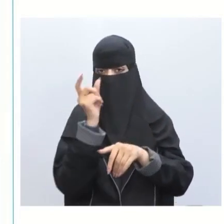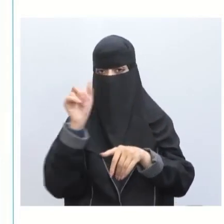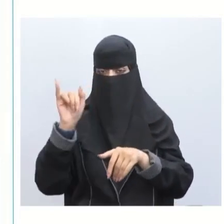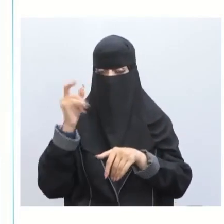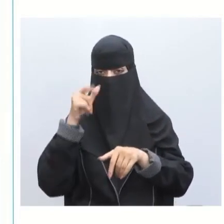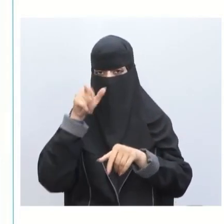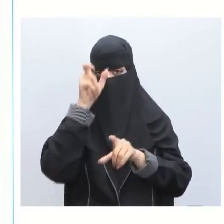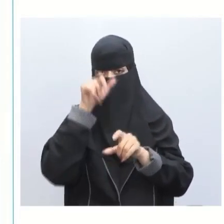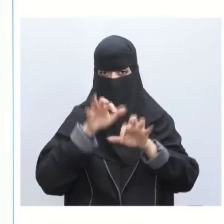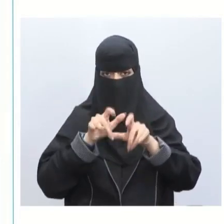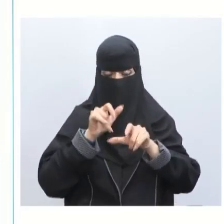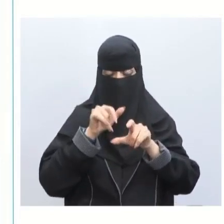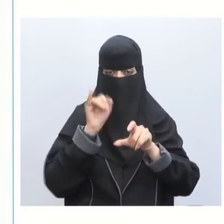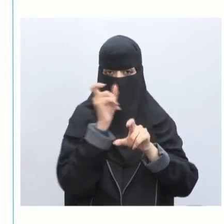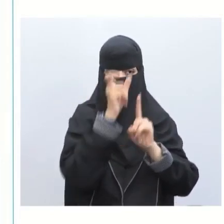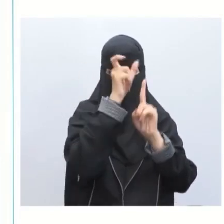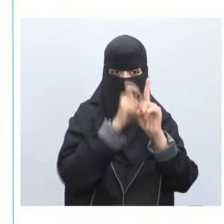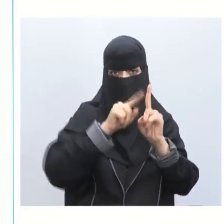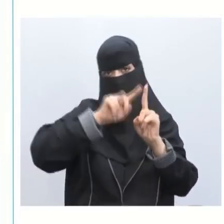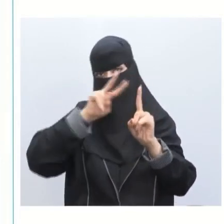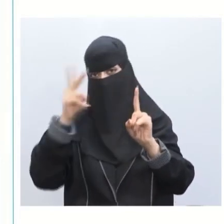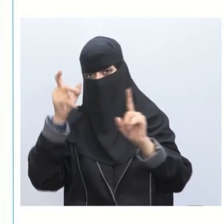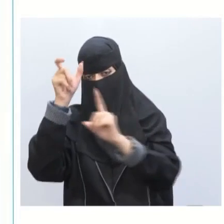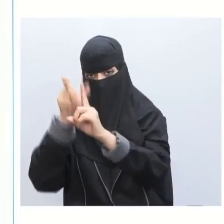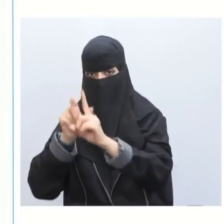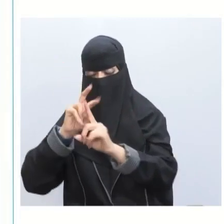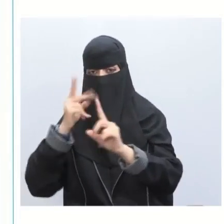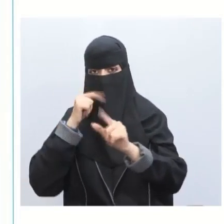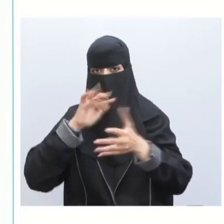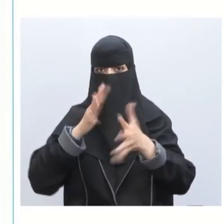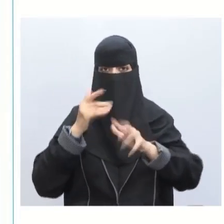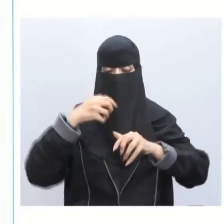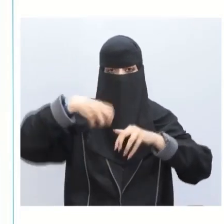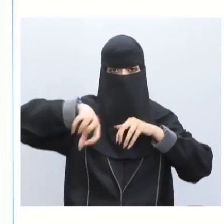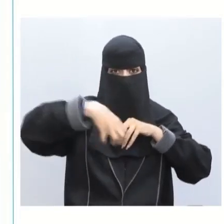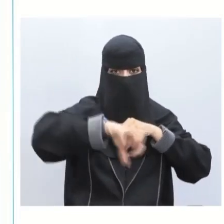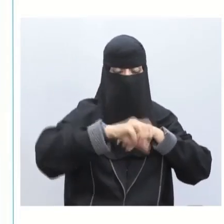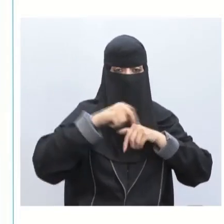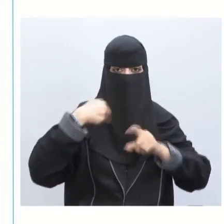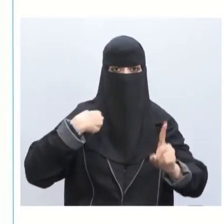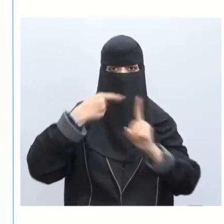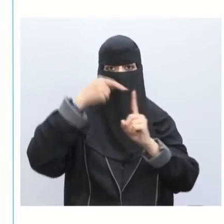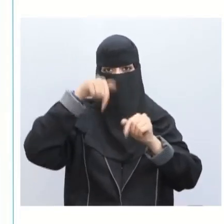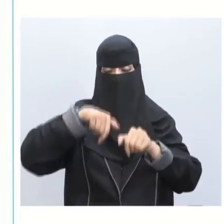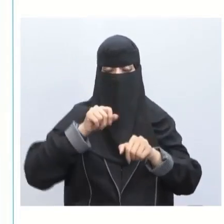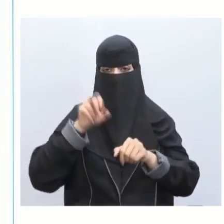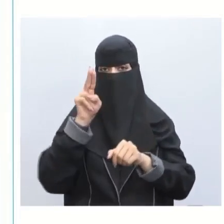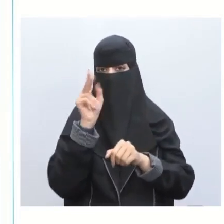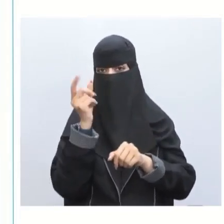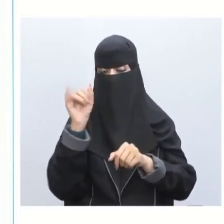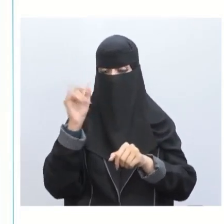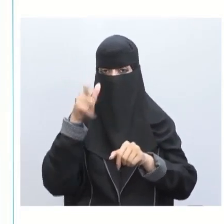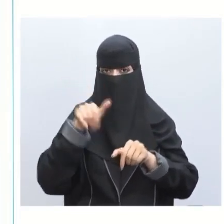من شخص لاخر ويمكن تصنيف دوافع التنمر الالكتروني